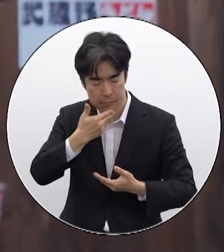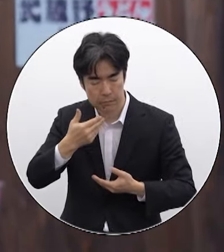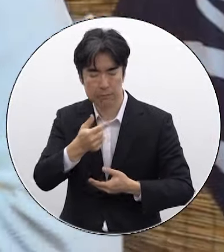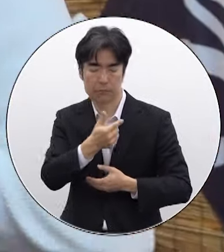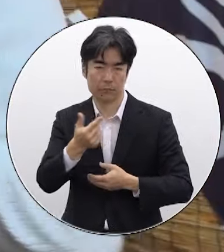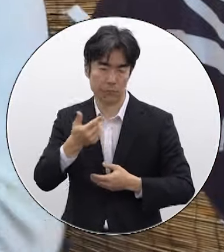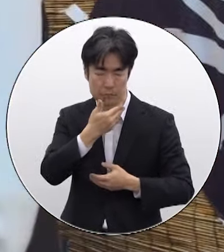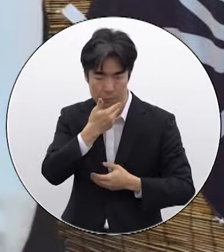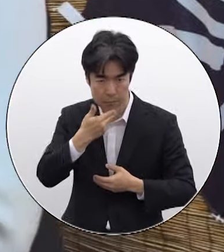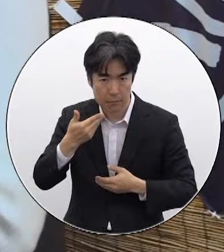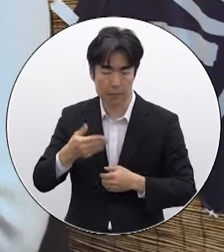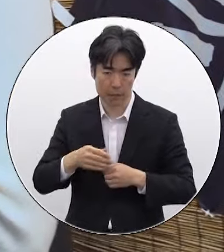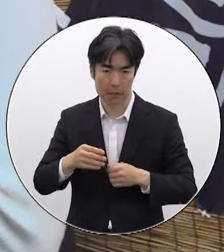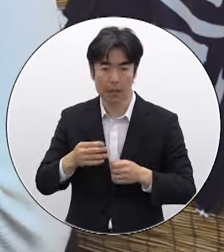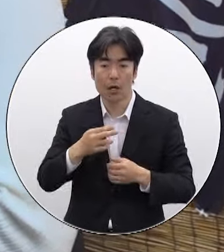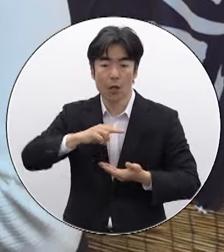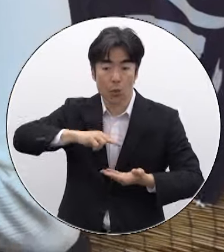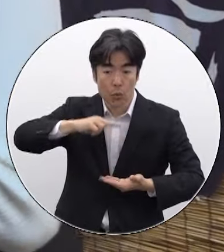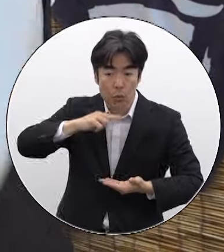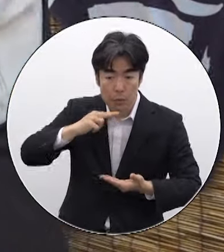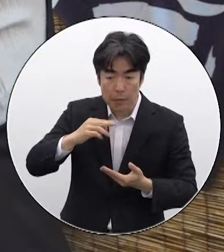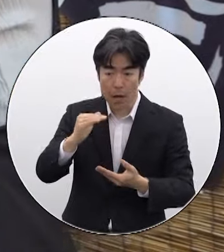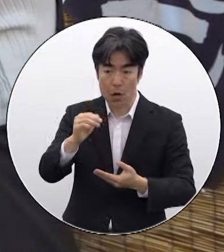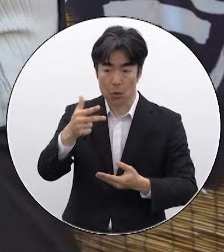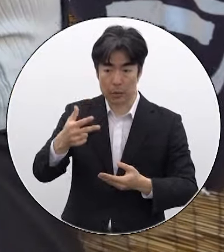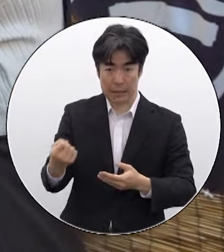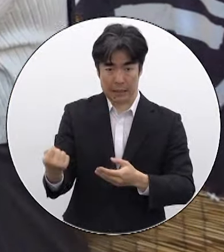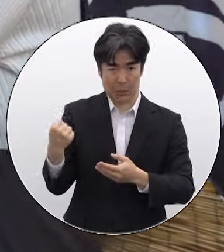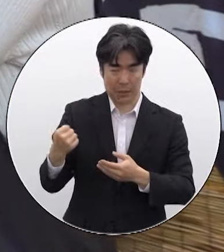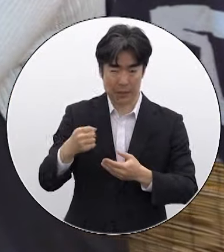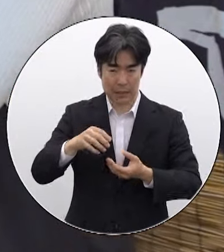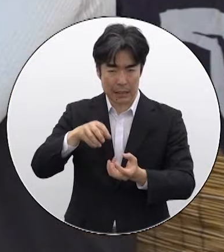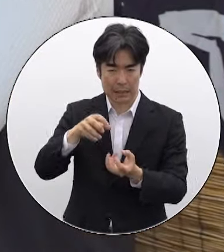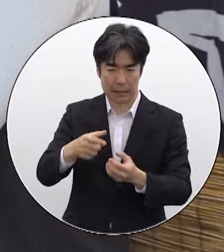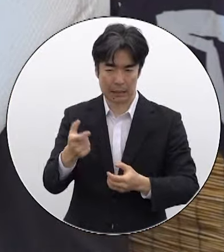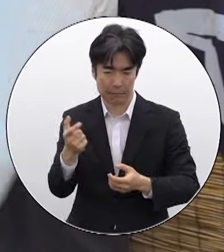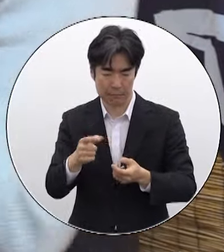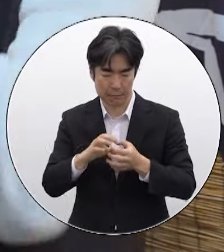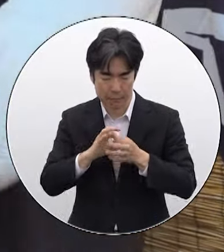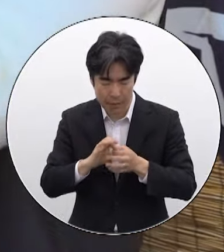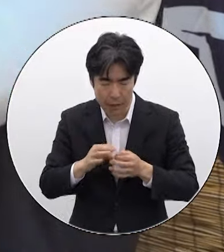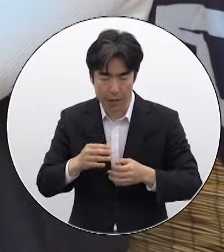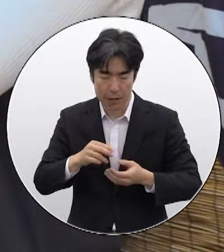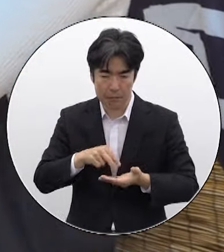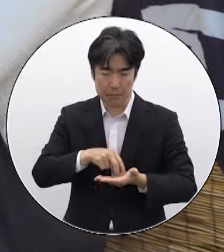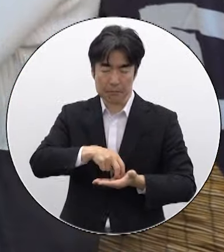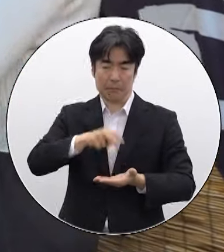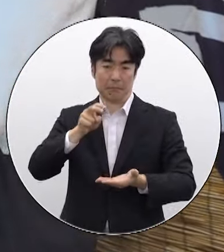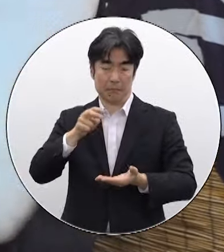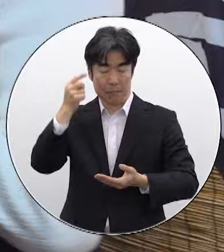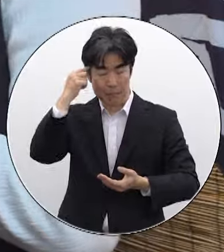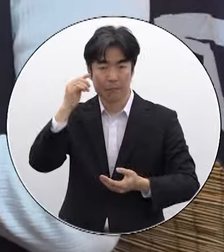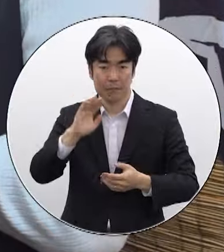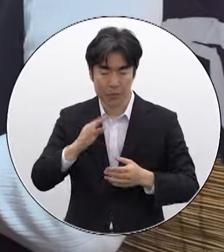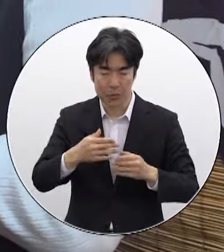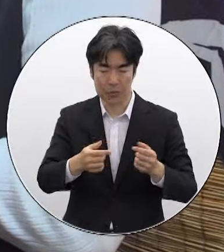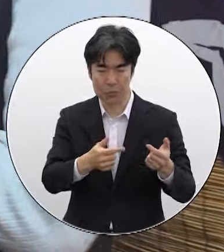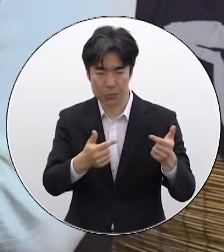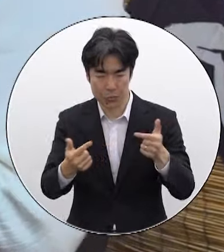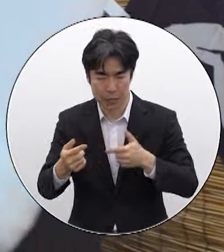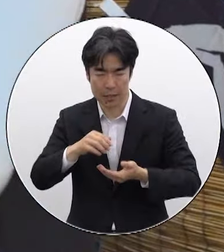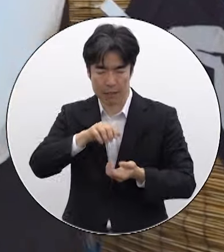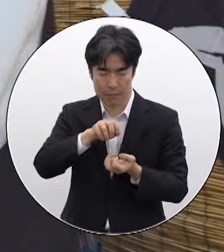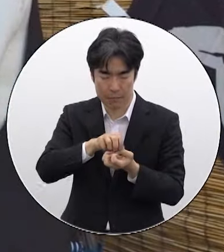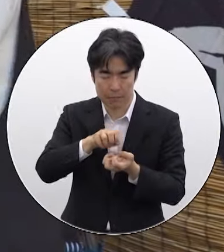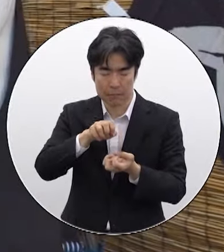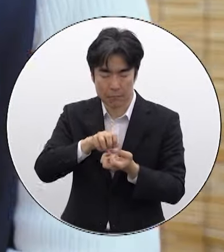本当ですか。 非常にコシが強いので、はい、あの驚かれるかと思いますけど、ゆっくり噛み締めて食べてみてください。